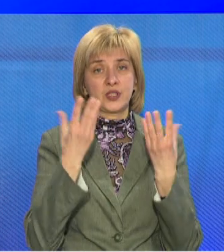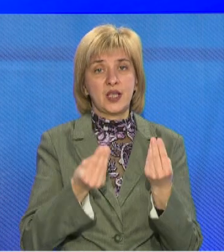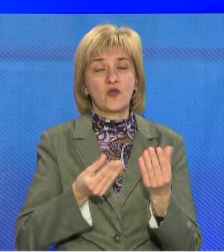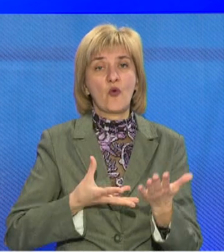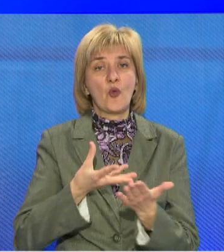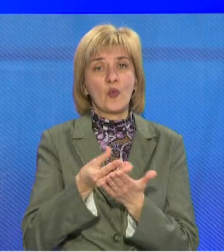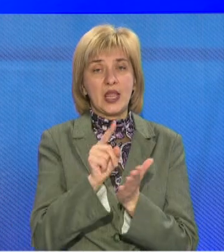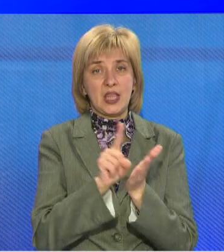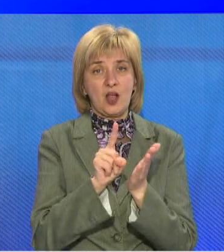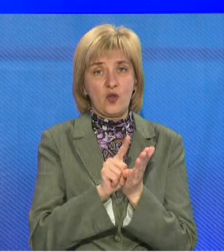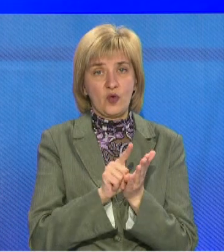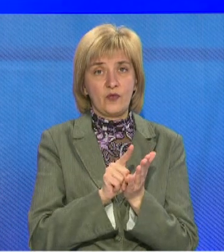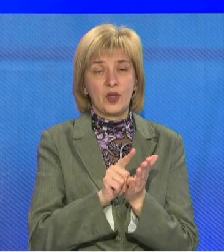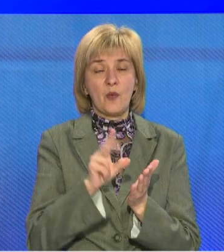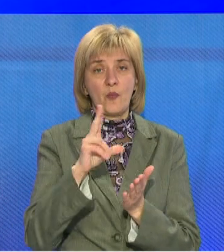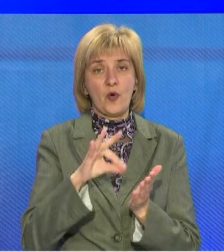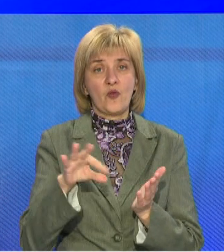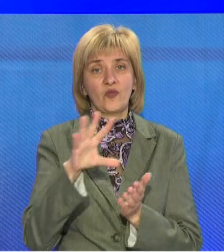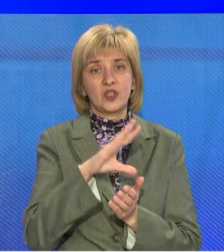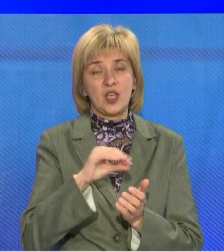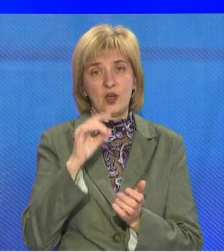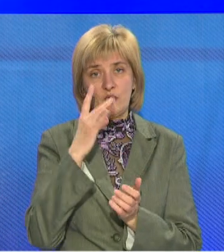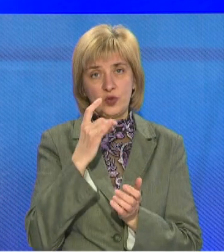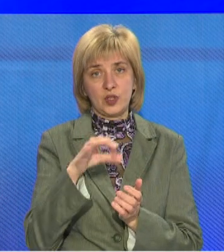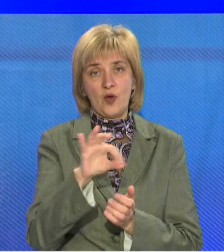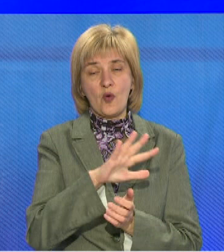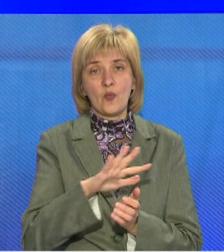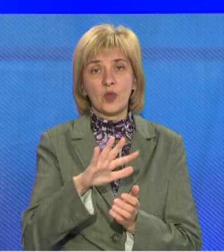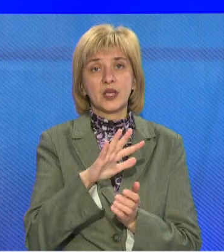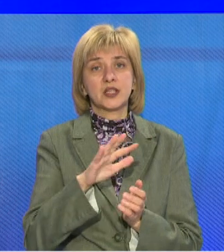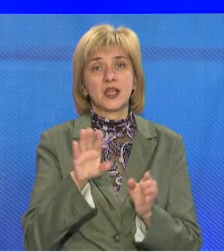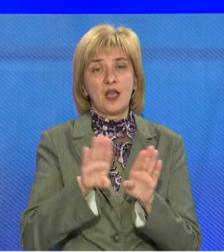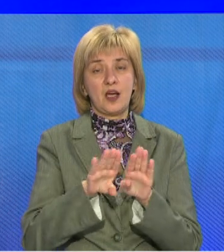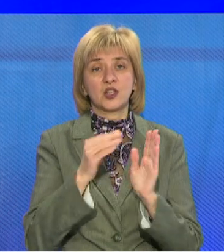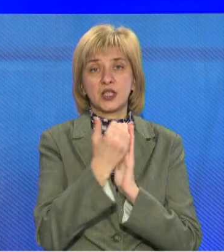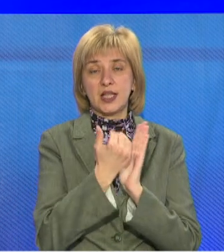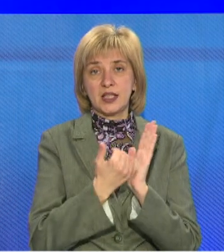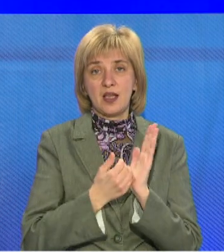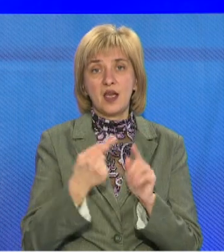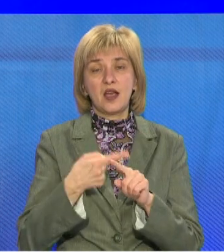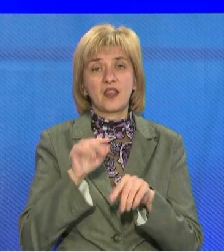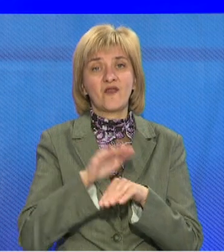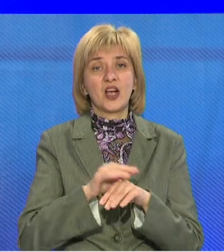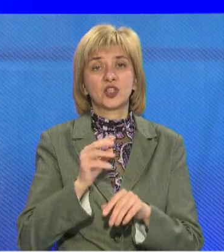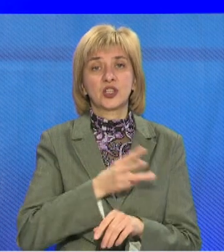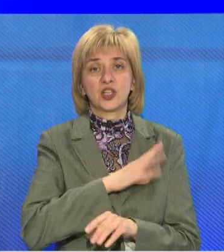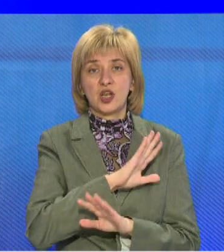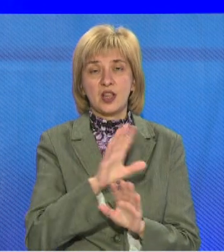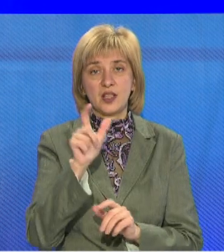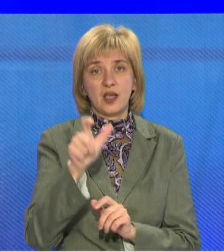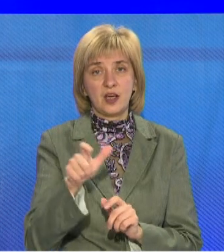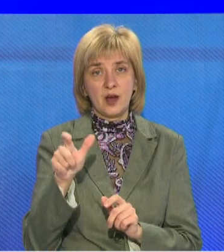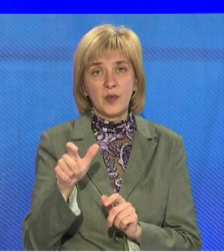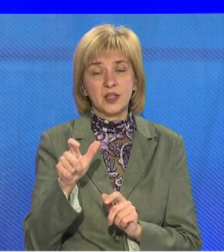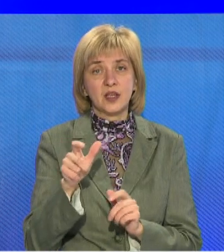Прыкладна такая ж статыстыка па ўсёй Гродзенскай вобласці. Гэты факт спецыялісты звязваюць не з нежаданнем грамадзян разлічыцца з дзяржавай, а з тым,